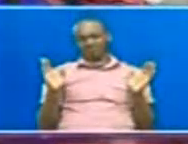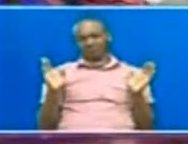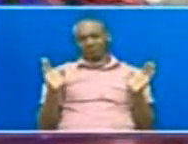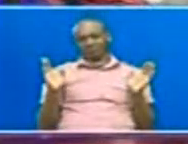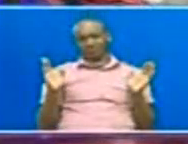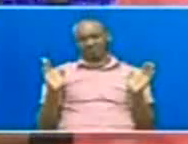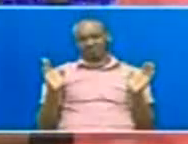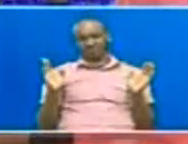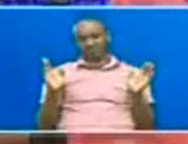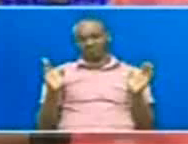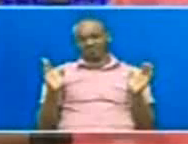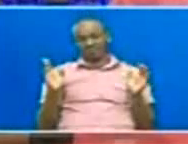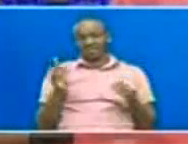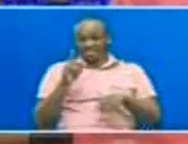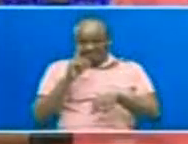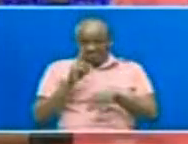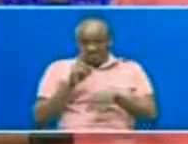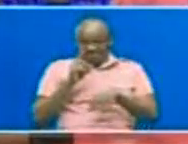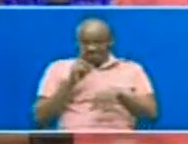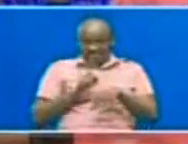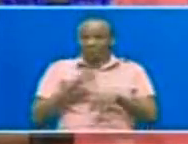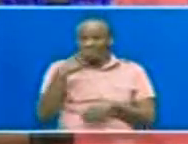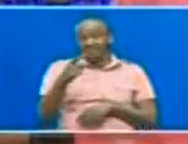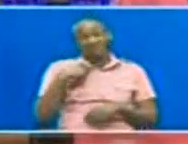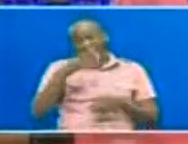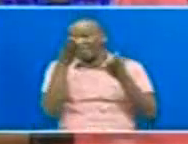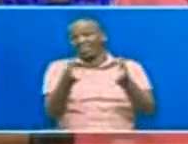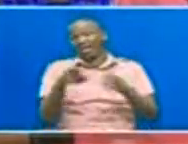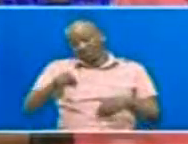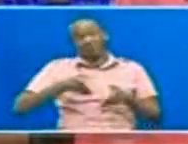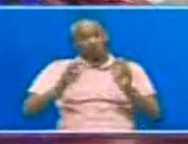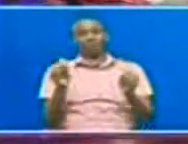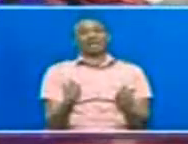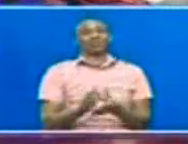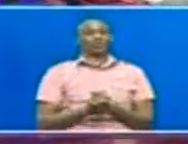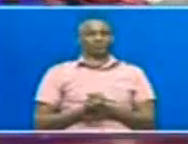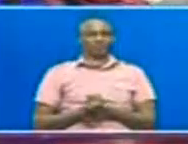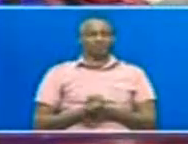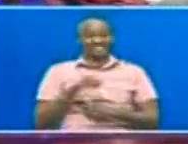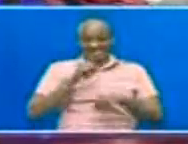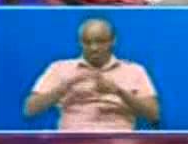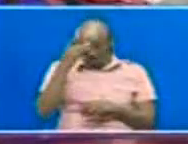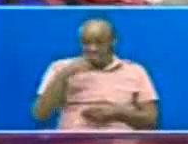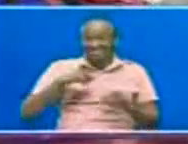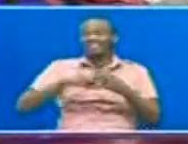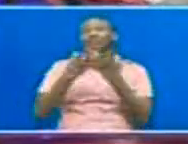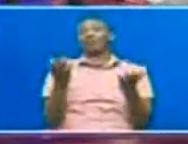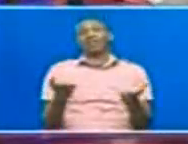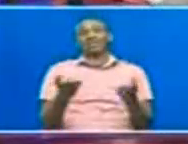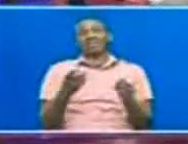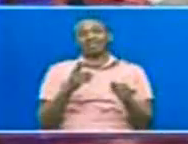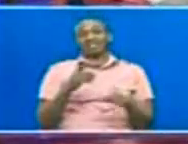We nikimwambia mimi nilikuwa sijui kama yeye alikuwa amezaliwa wakati nilikuwa nacheza mpira. Kwa sababu mimi nilianza kucheza mpira